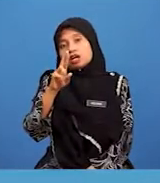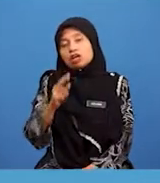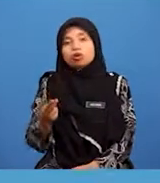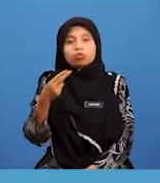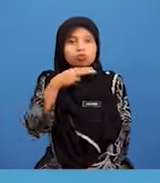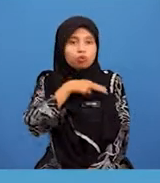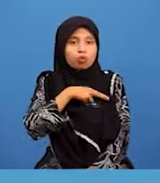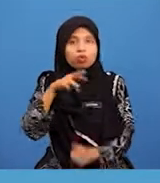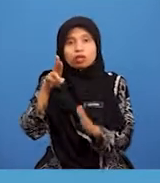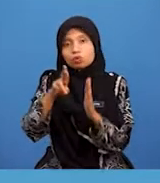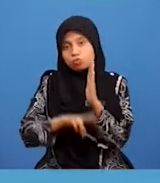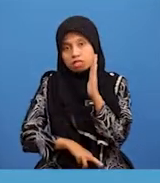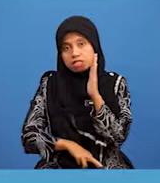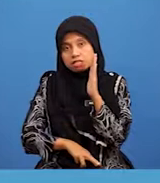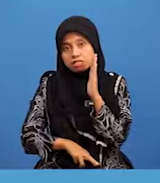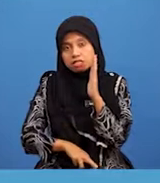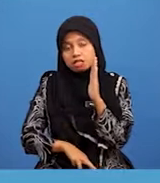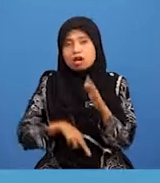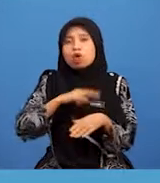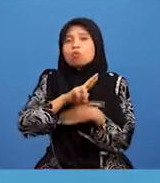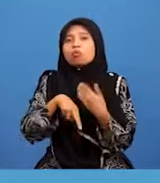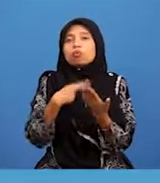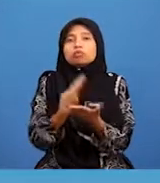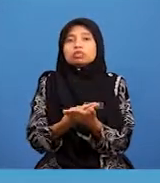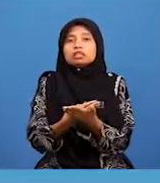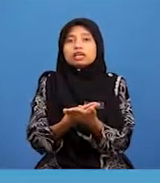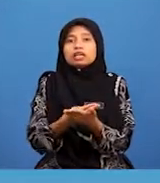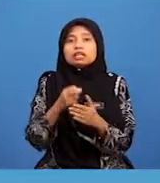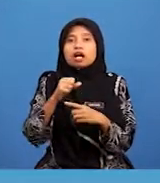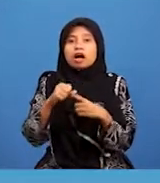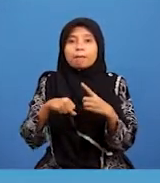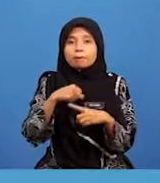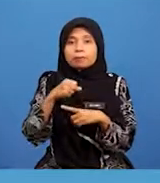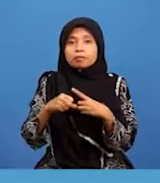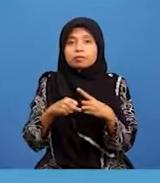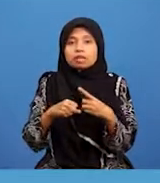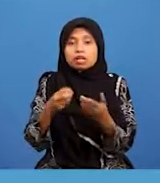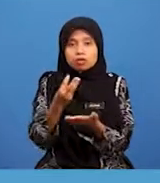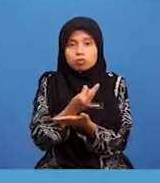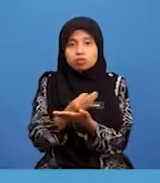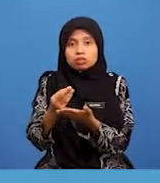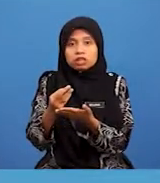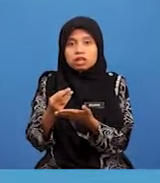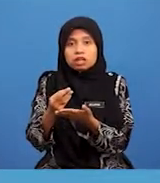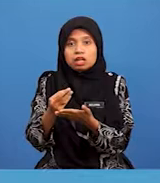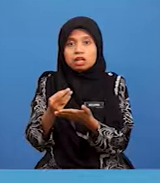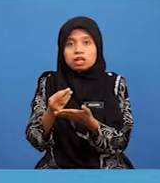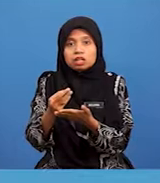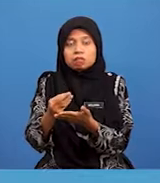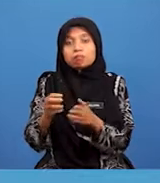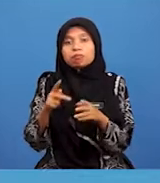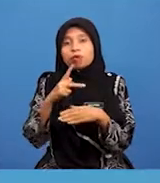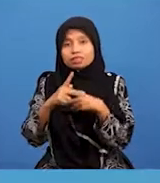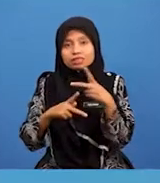Yang kelima dan terakhir sekali, merumuskan penyelesaian apabila akaun modal perkongsi berbaki debit di akhir proses